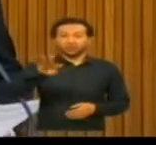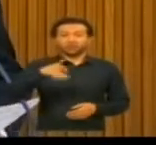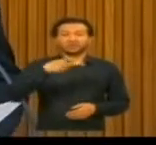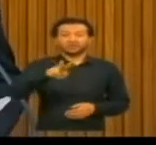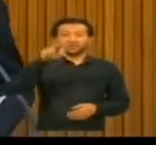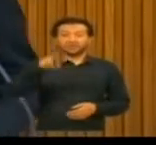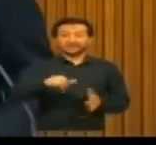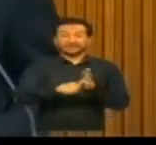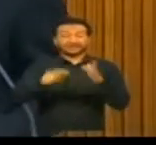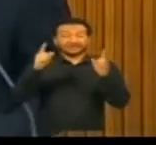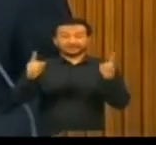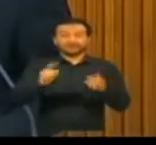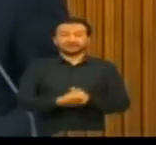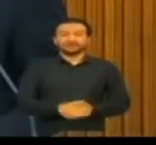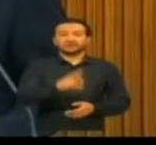2014-2018 arasında